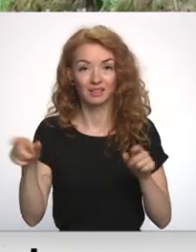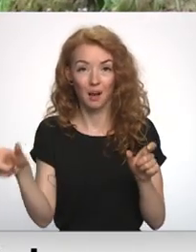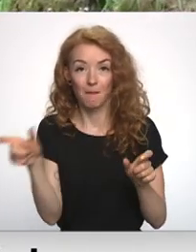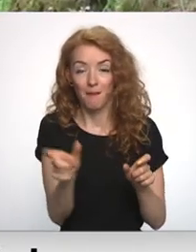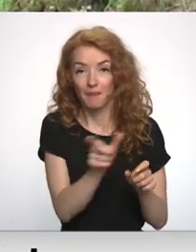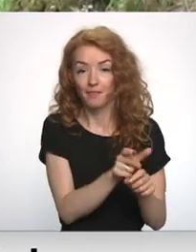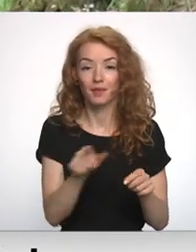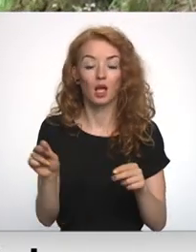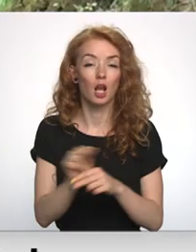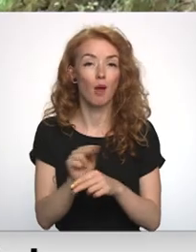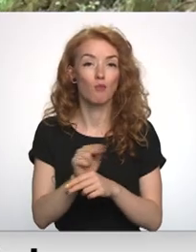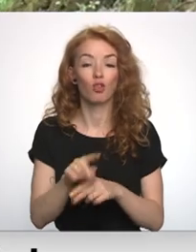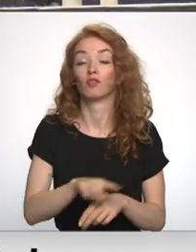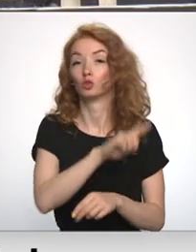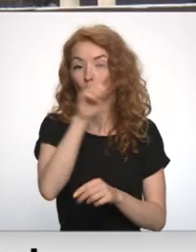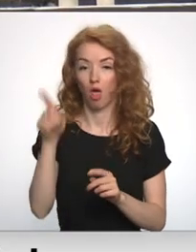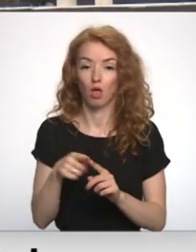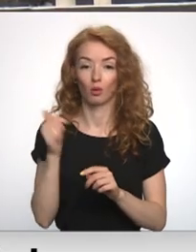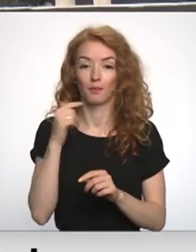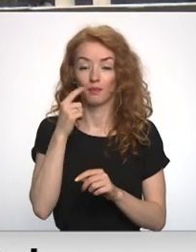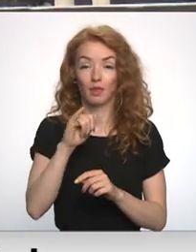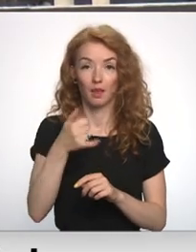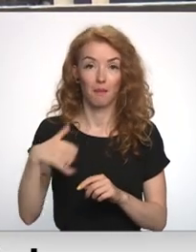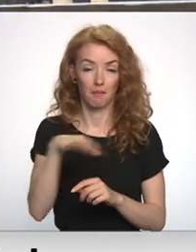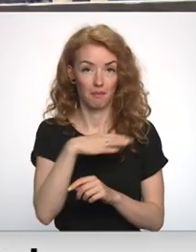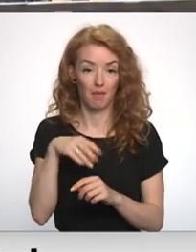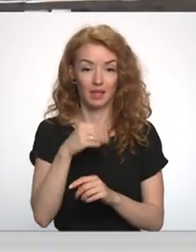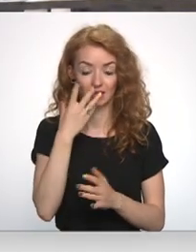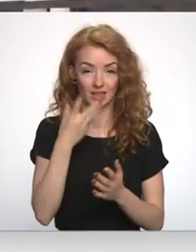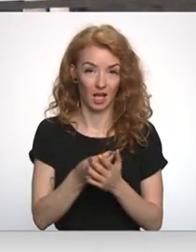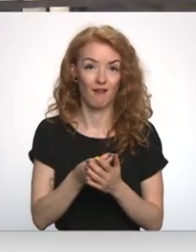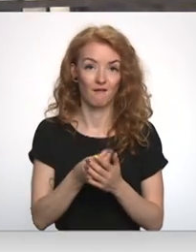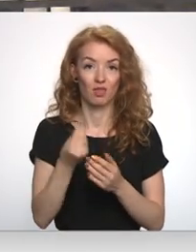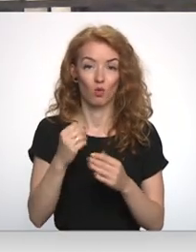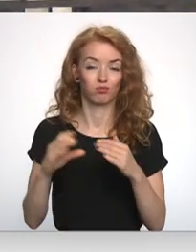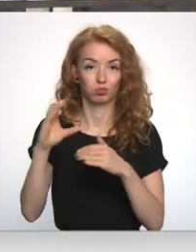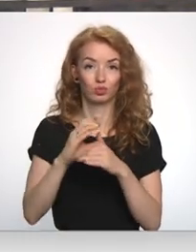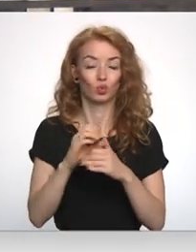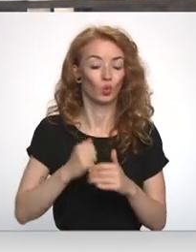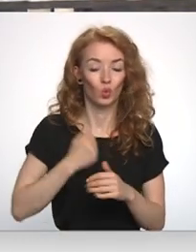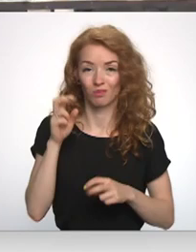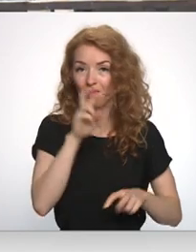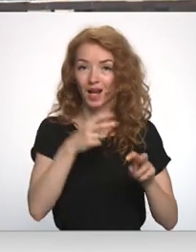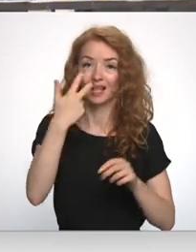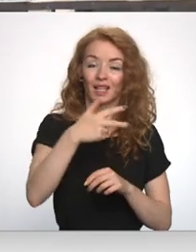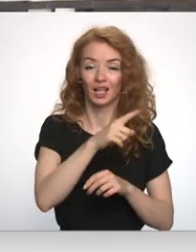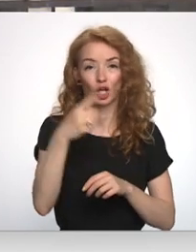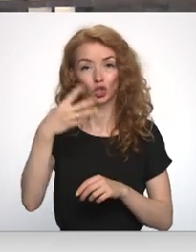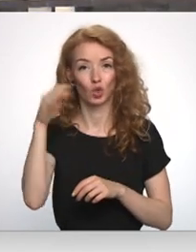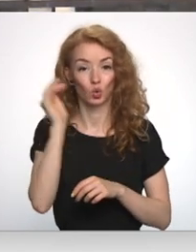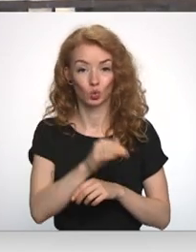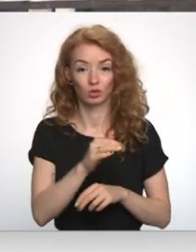gabaliņam esot remontēta visu laiku. Ja mēs knapi savos līdzekļos varam atrast 30-40 tūkstoši